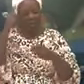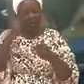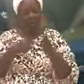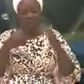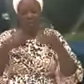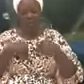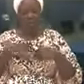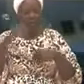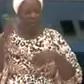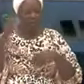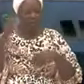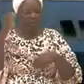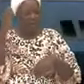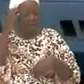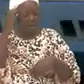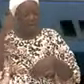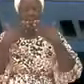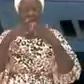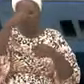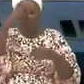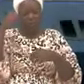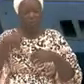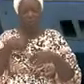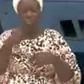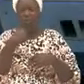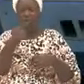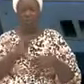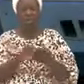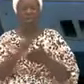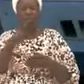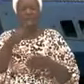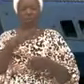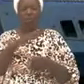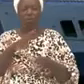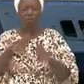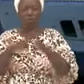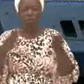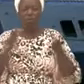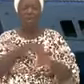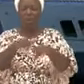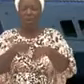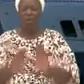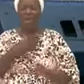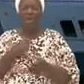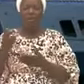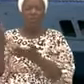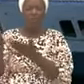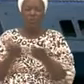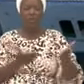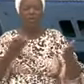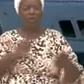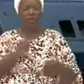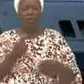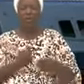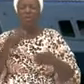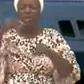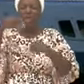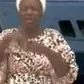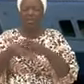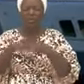entendu j'ai dit quand tu vas ouvrir au sépulcre à et tu vas nous faire sortir